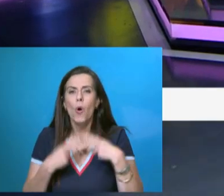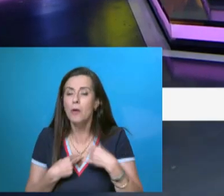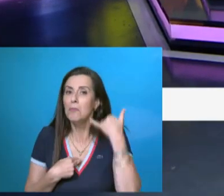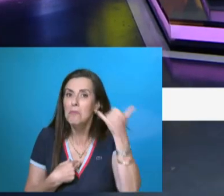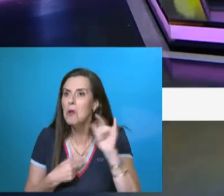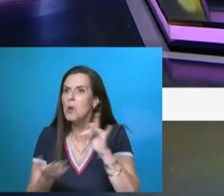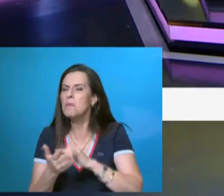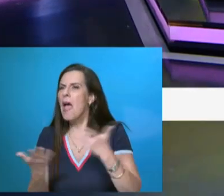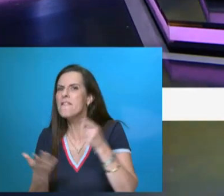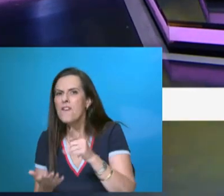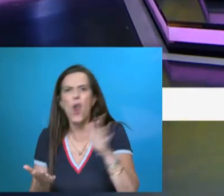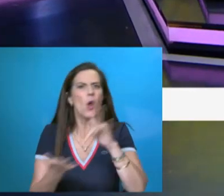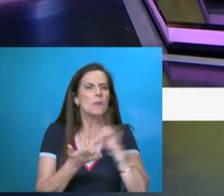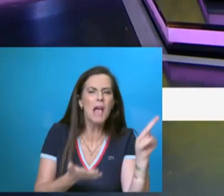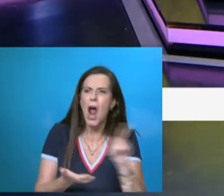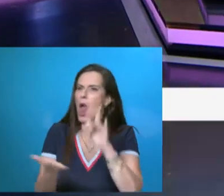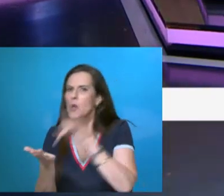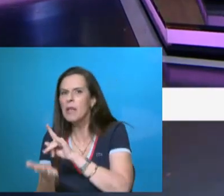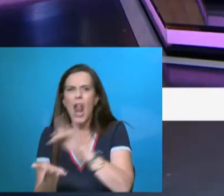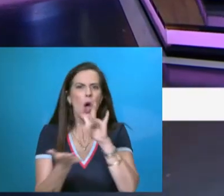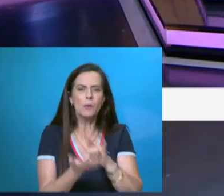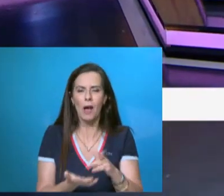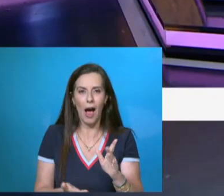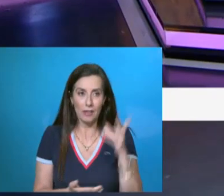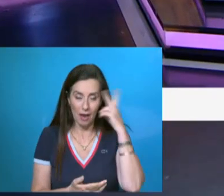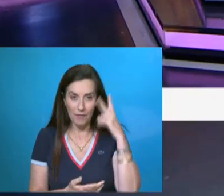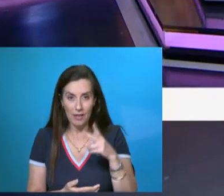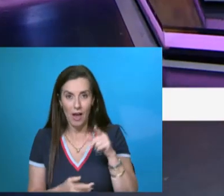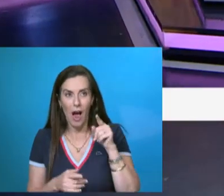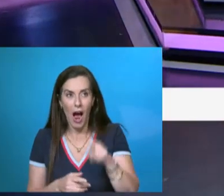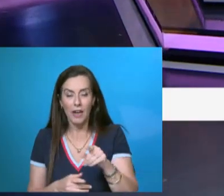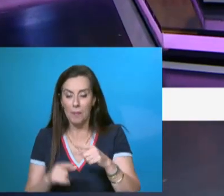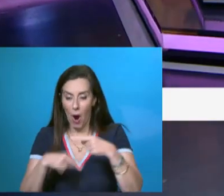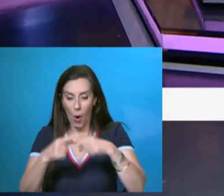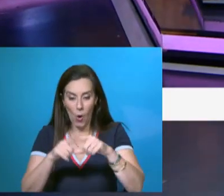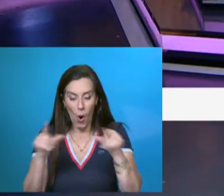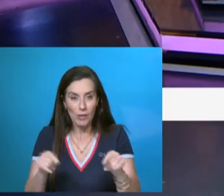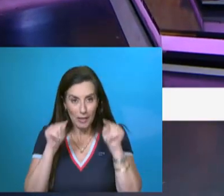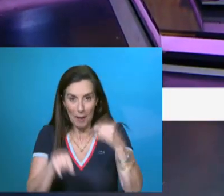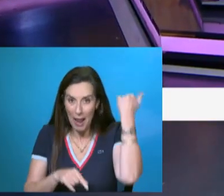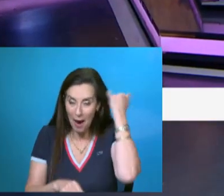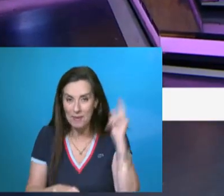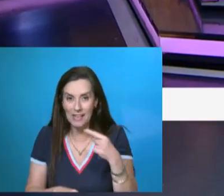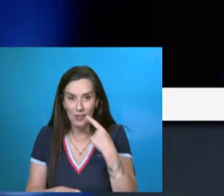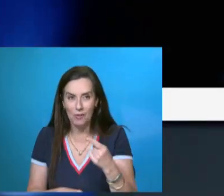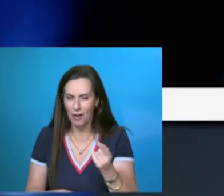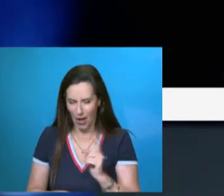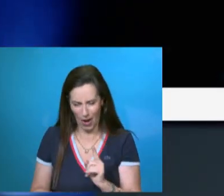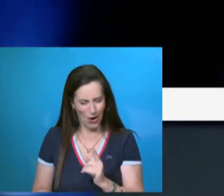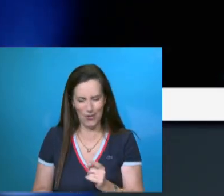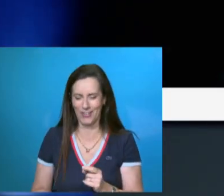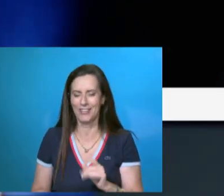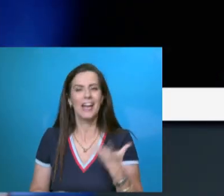איפה אלי לא נמצא? איפה ההוא לא נמצא? אז אני מדמיינת אותך מגיע עם ארגז של קורסונים לקרולין, ואומר לה, מה נשמע? איך זה עובד? אתה